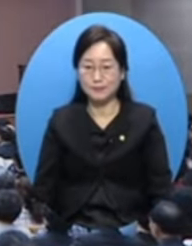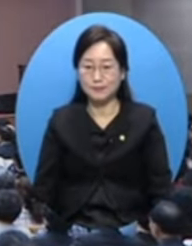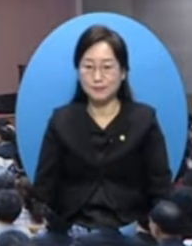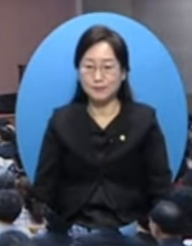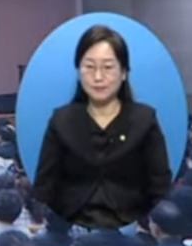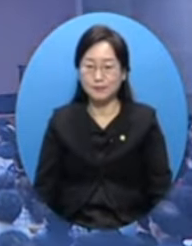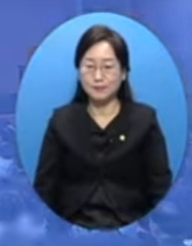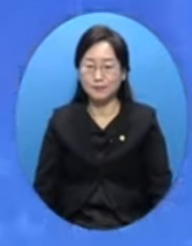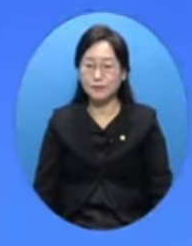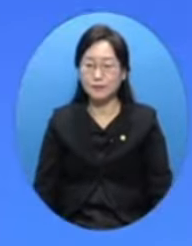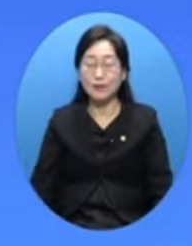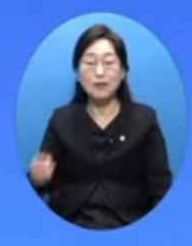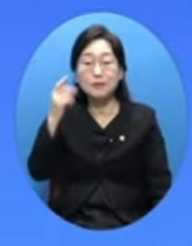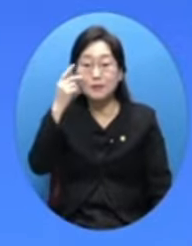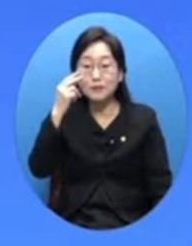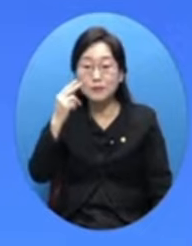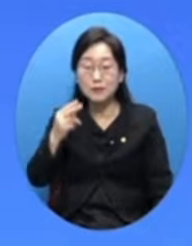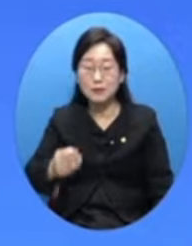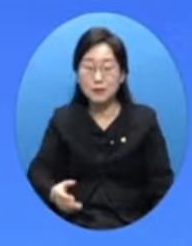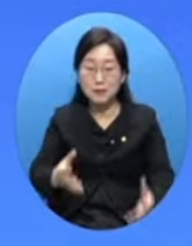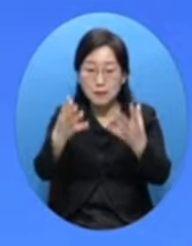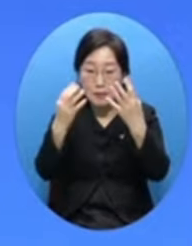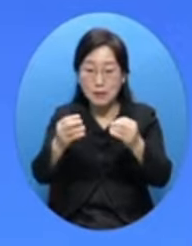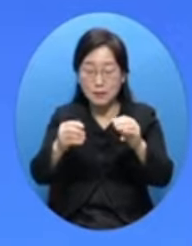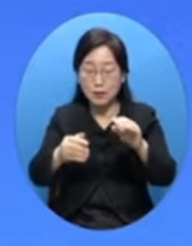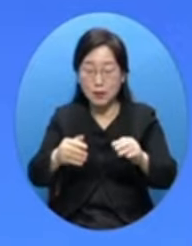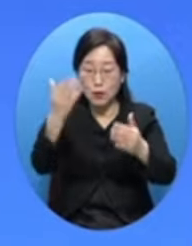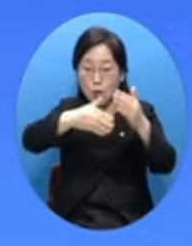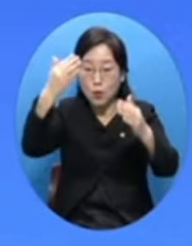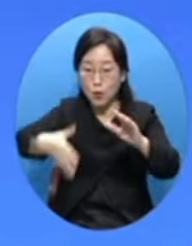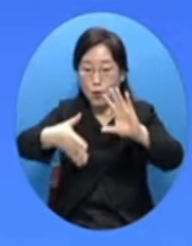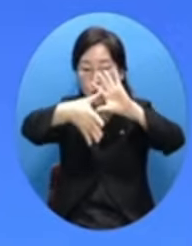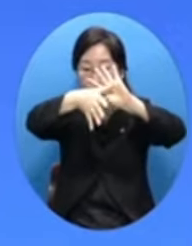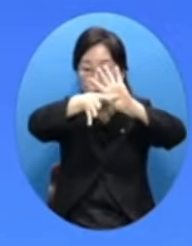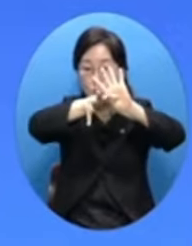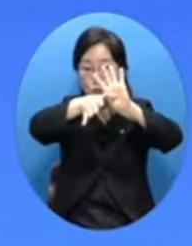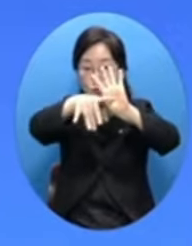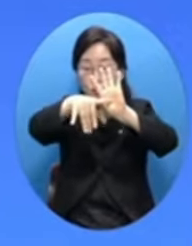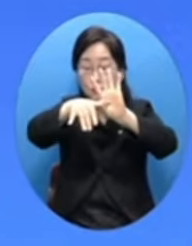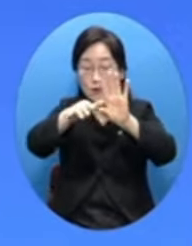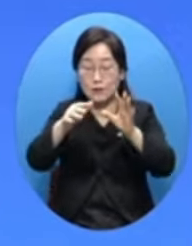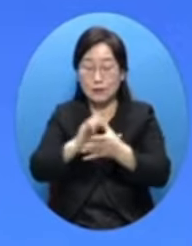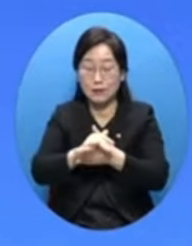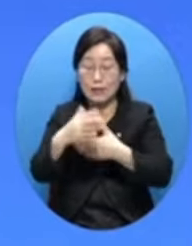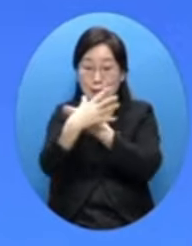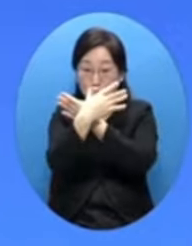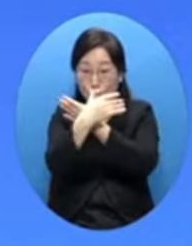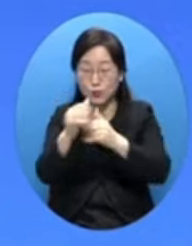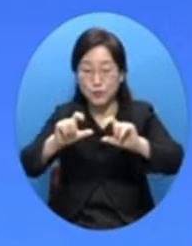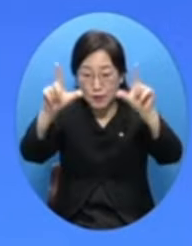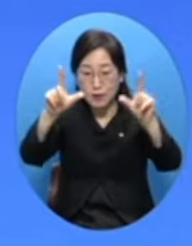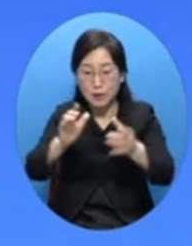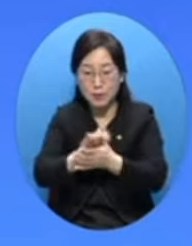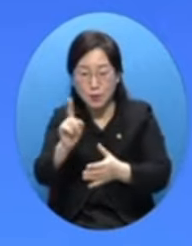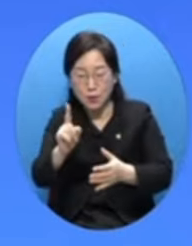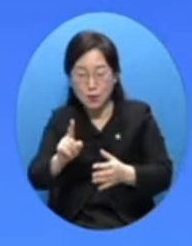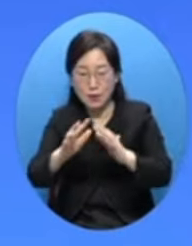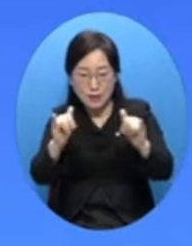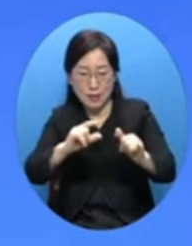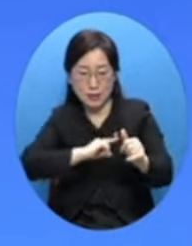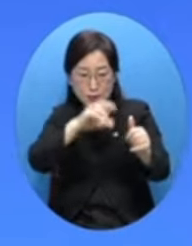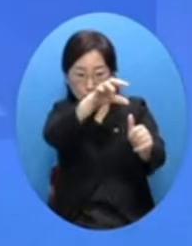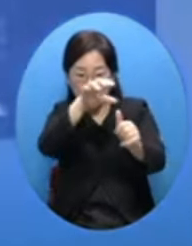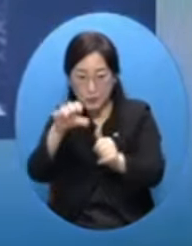것입니다 미국의 많은 공유일 가운데 사람 이름을 딴 공유일은 마더 킹 주니어